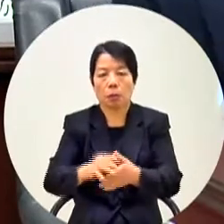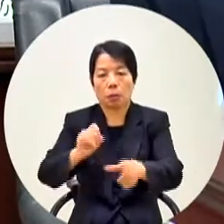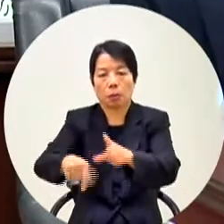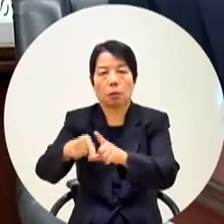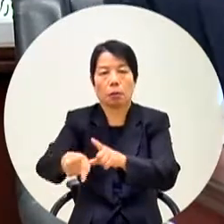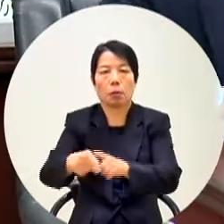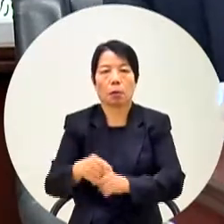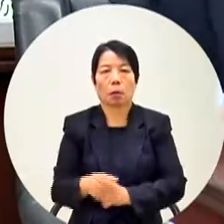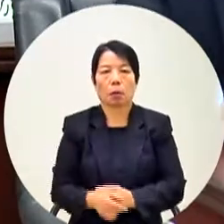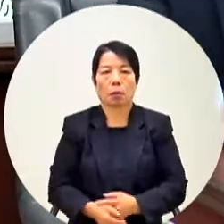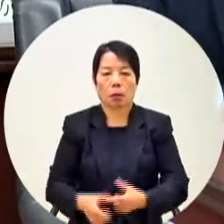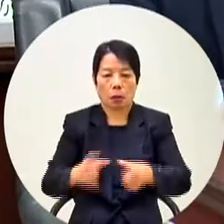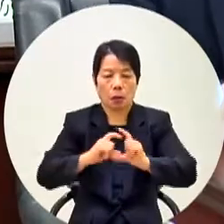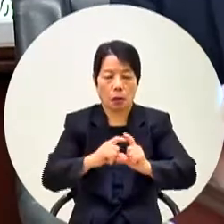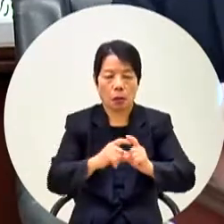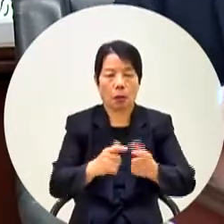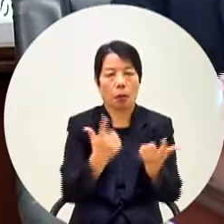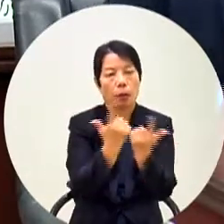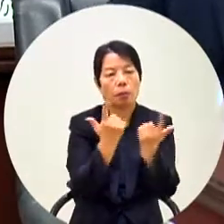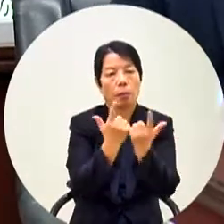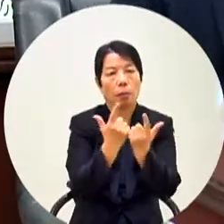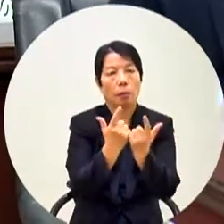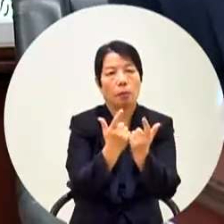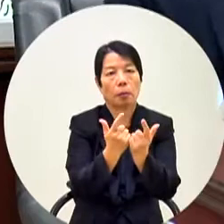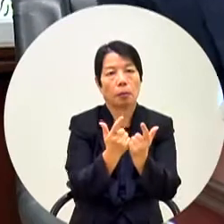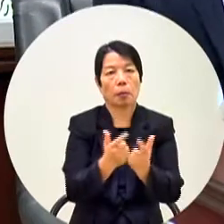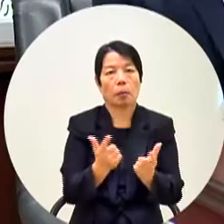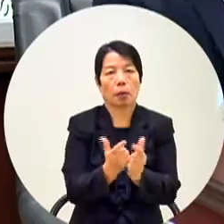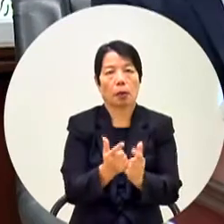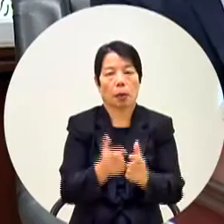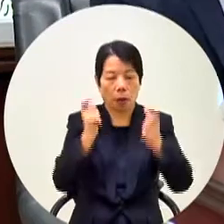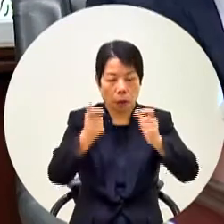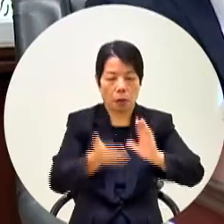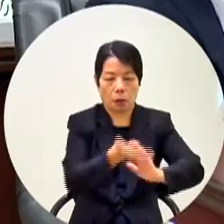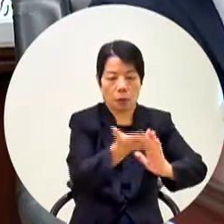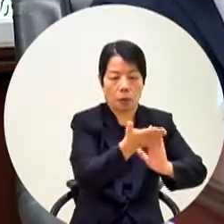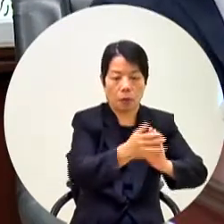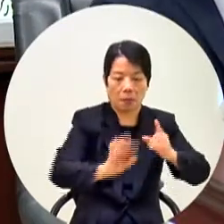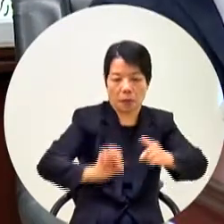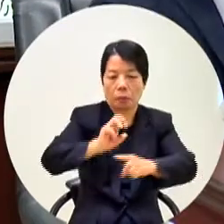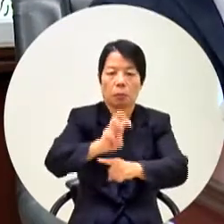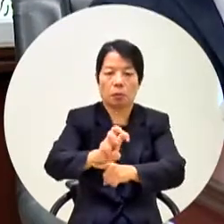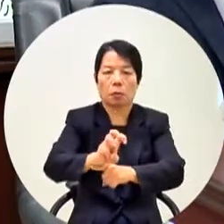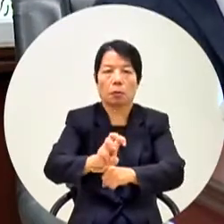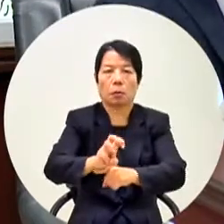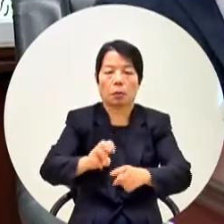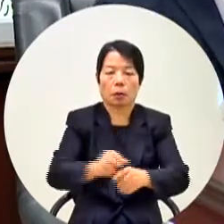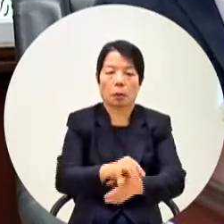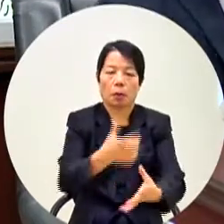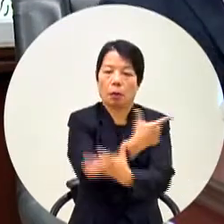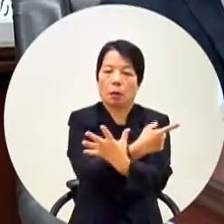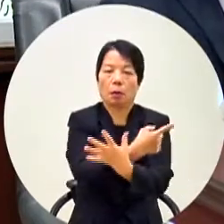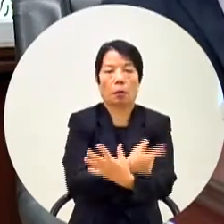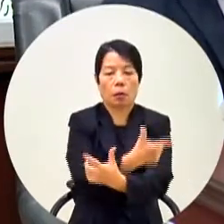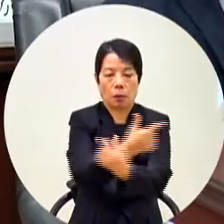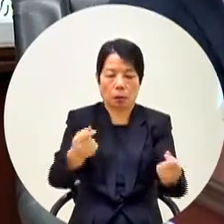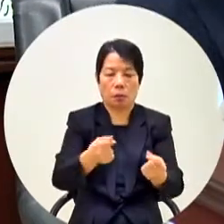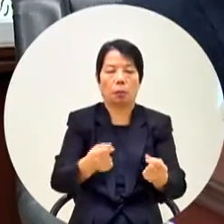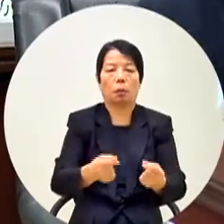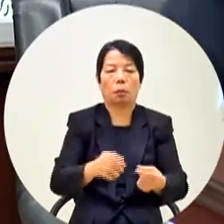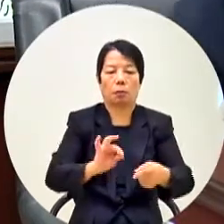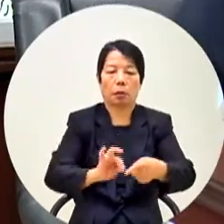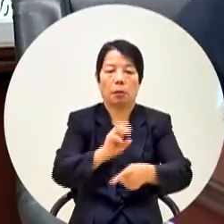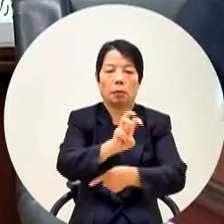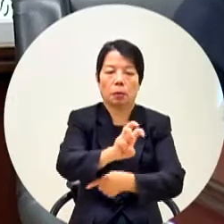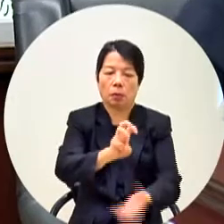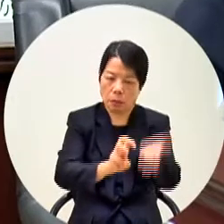甲反映予阮北高雄的乡亲呢，全部都是拢30%，总价的30%以上哦，唔